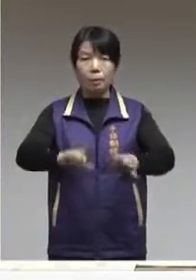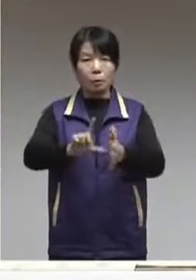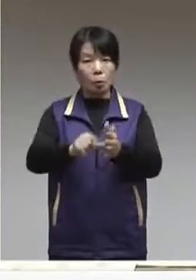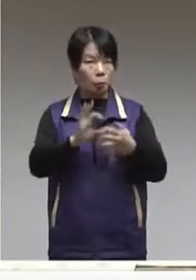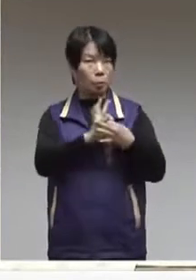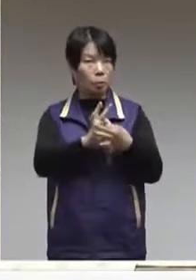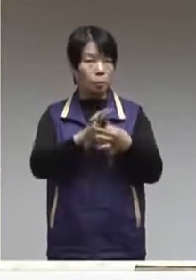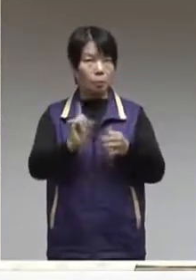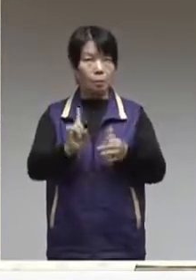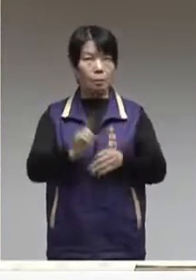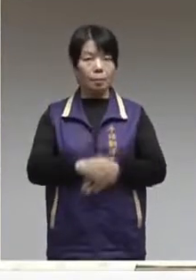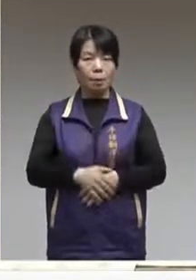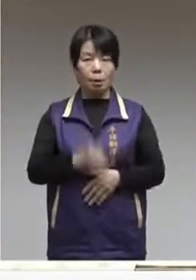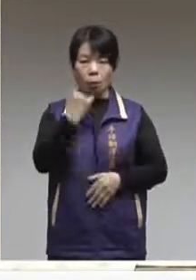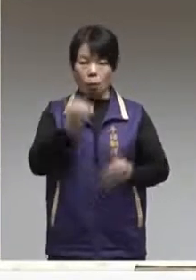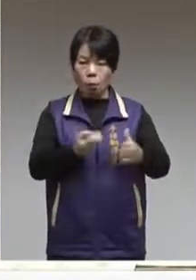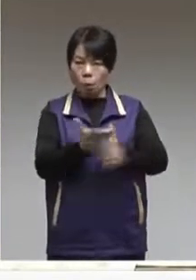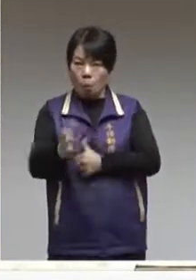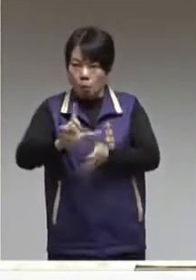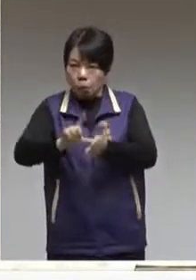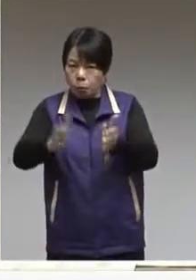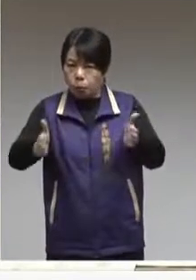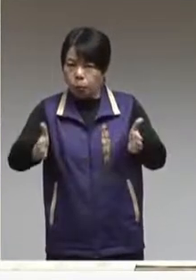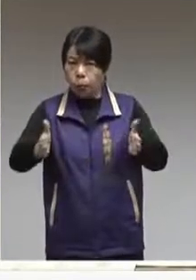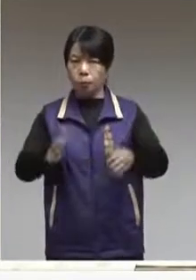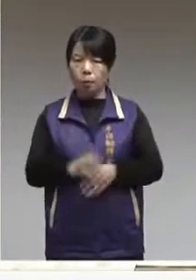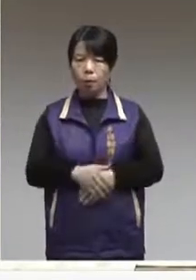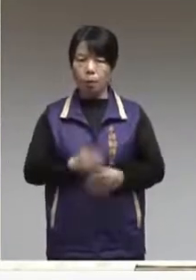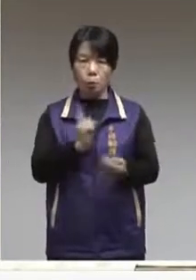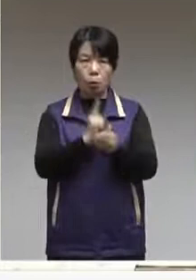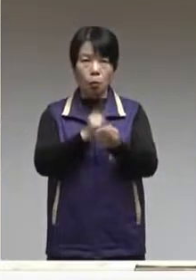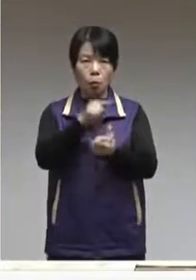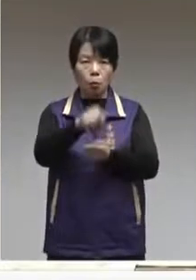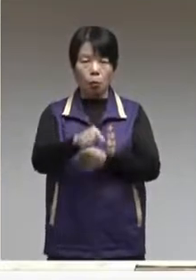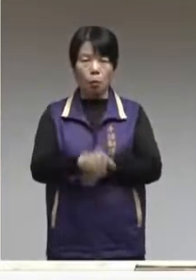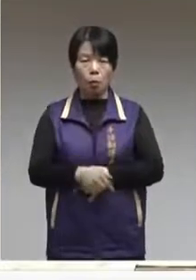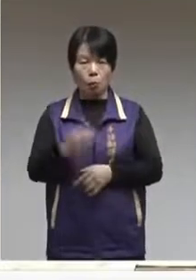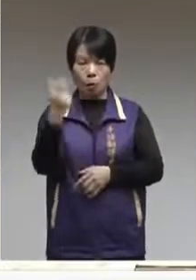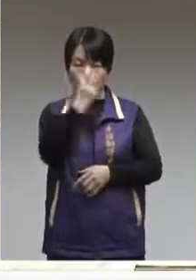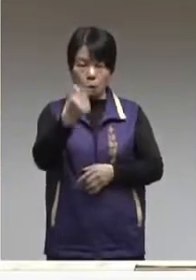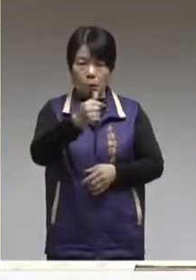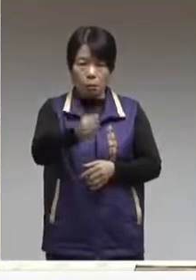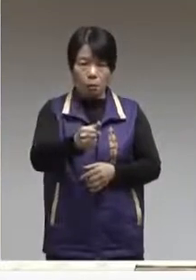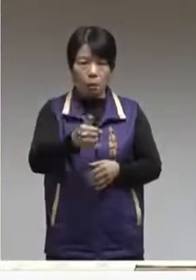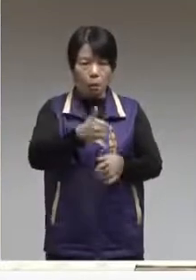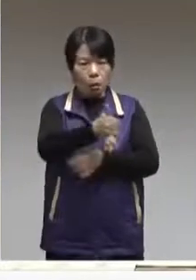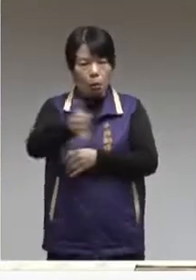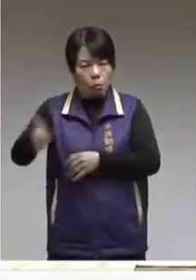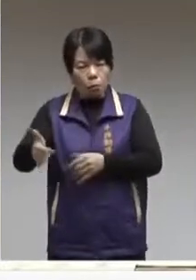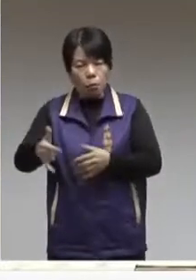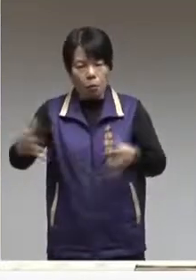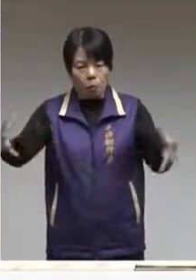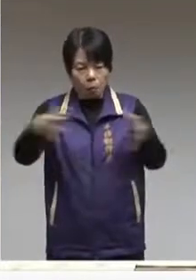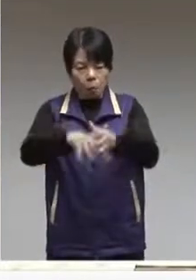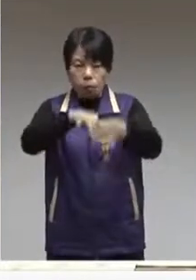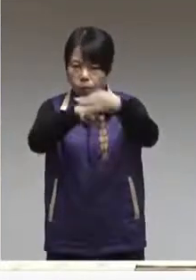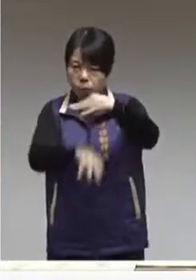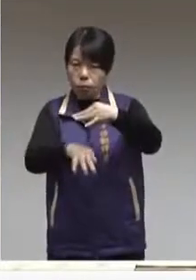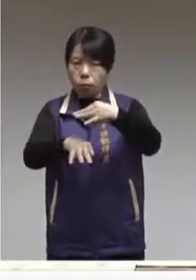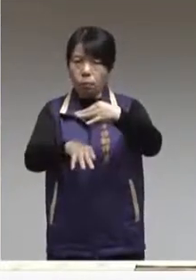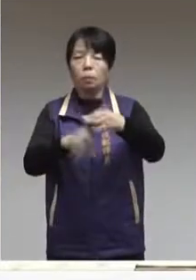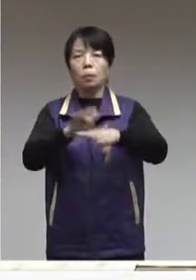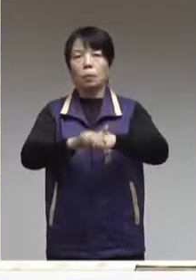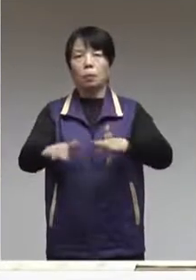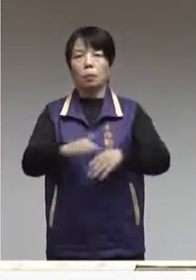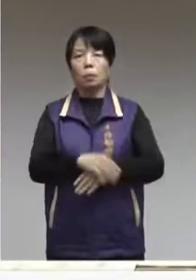心的还是在于可传染期的期间、哦、这些确诊个案它的足迹跟我们框列、哦、所以这个只